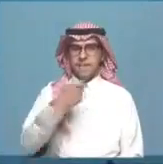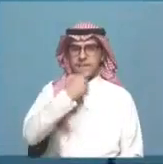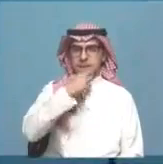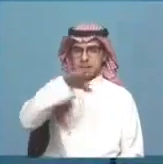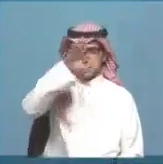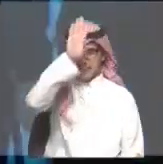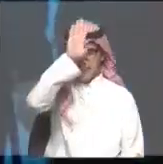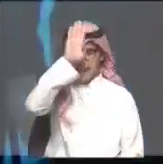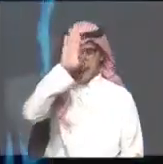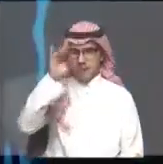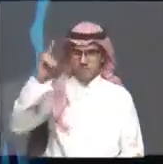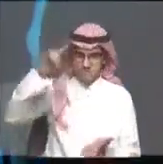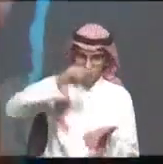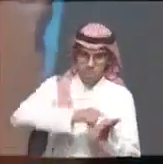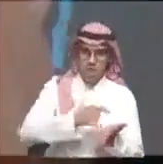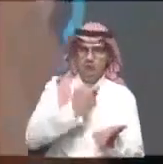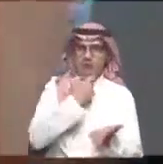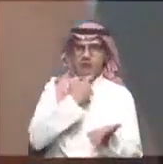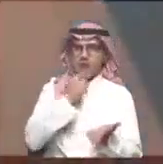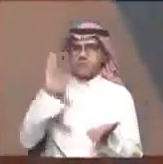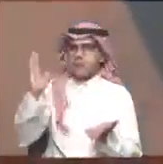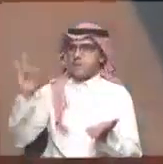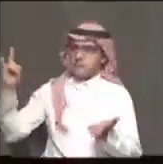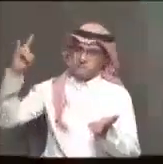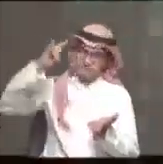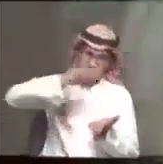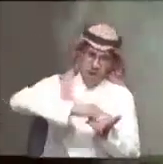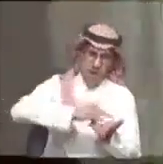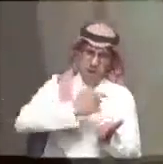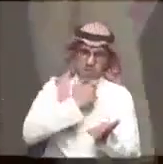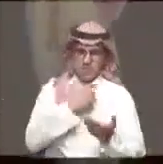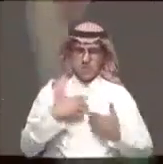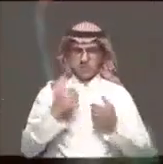خادم الحرمين الشريفين يصل إلى الرياض قادما من المنطقة الشرقية.